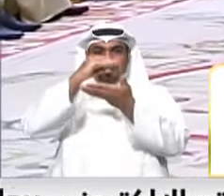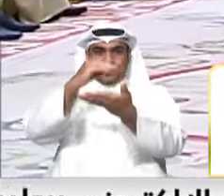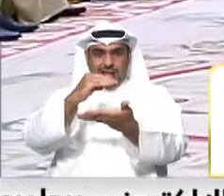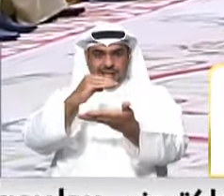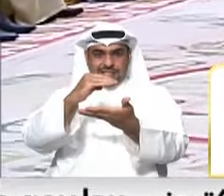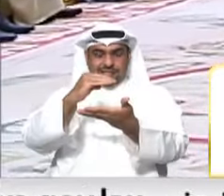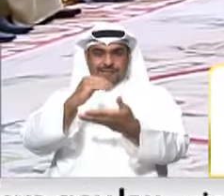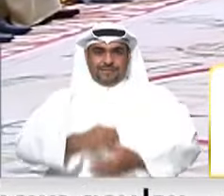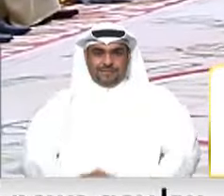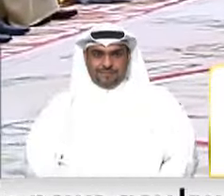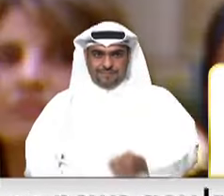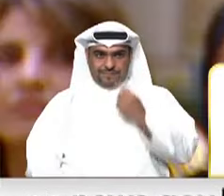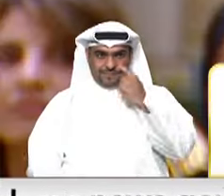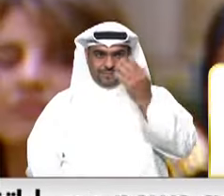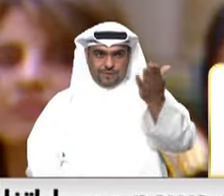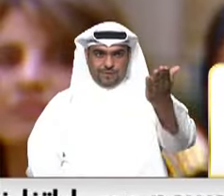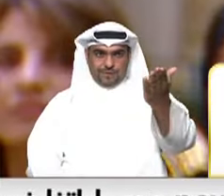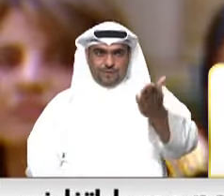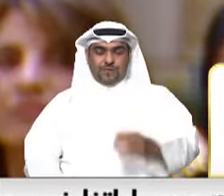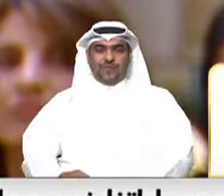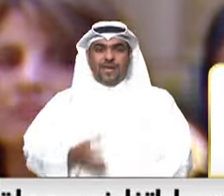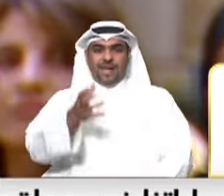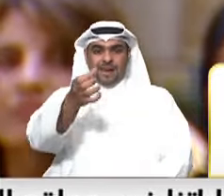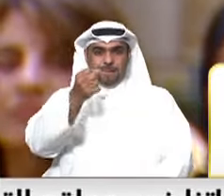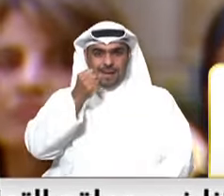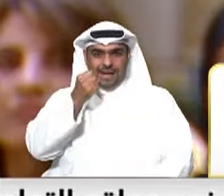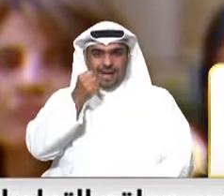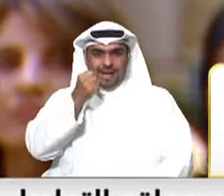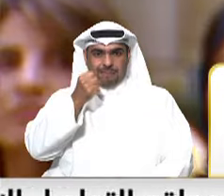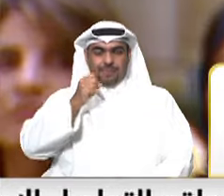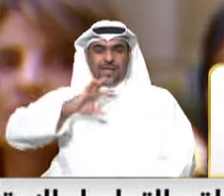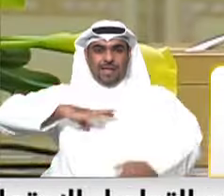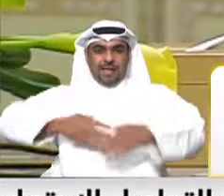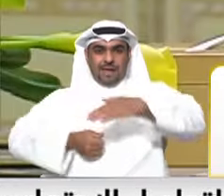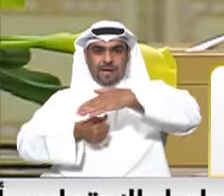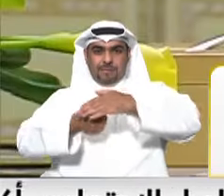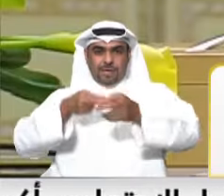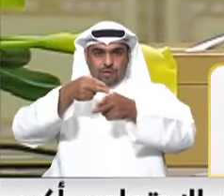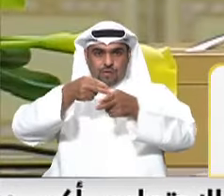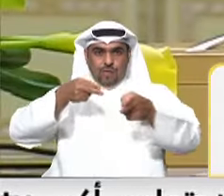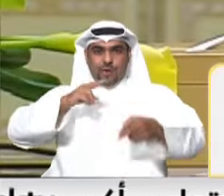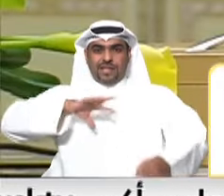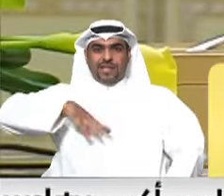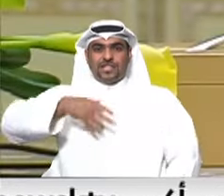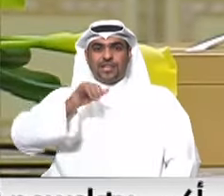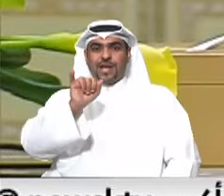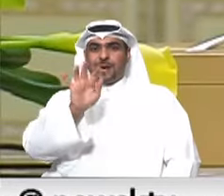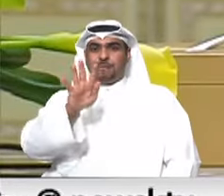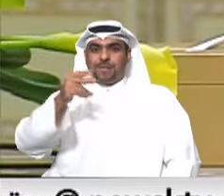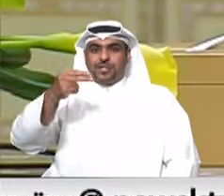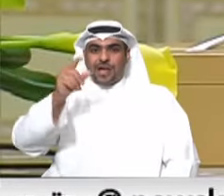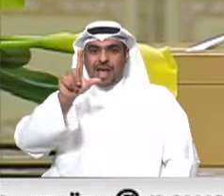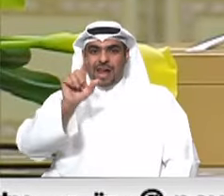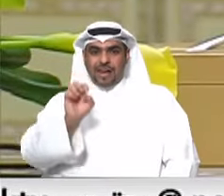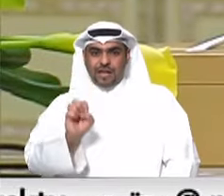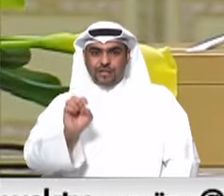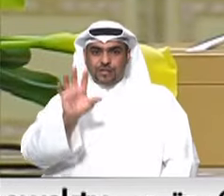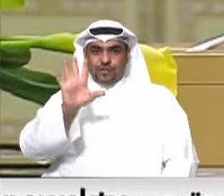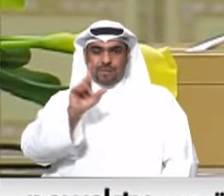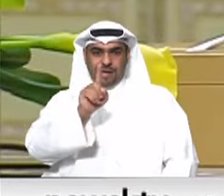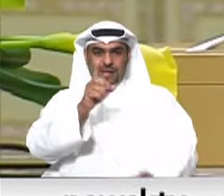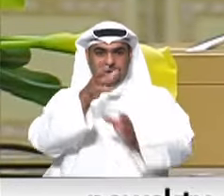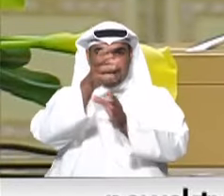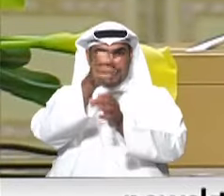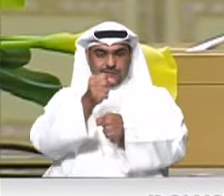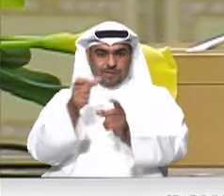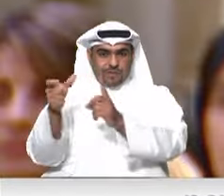نصها: حضرة صاحب السمو الشيخ مشعل أحمد الجابر الصباح أمير البلاد حفظه الله ورعاه،